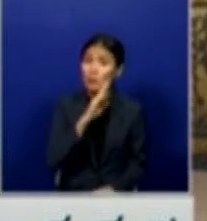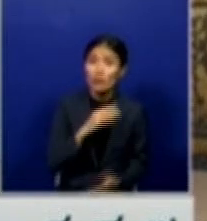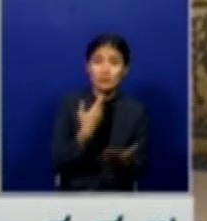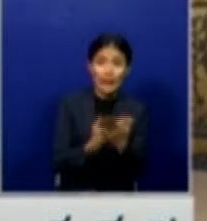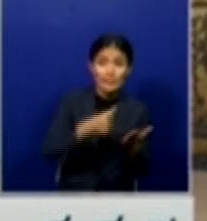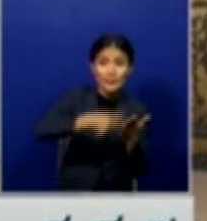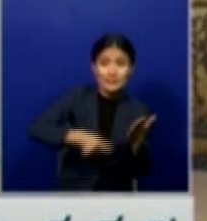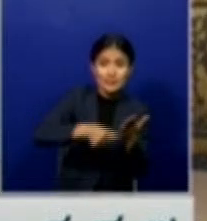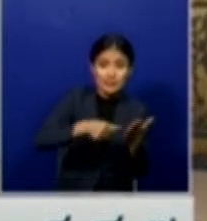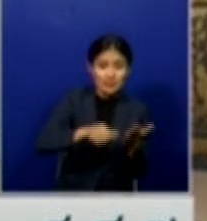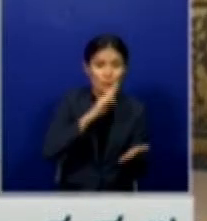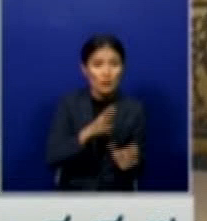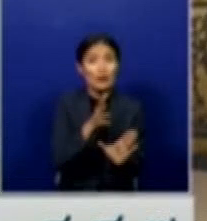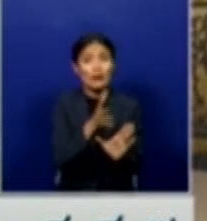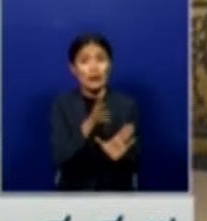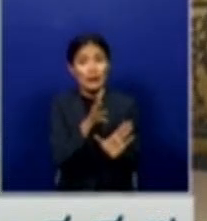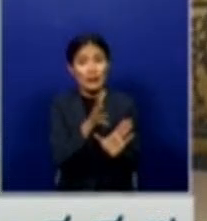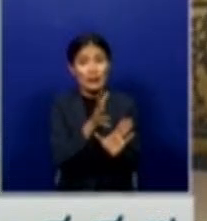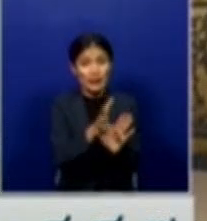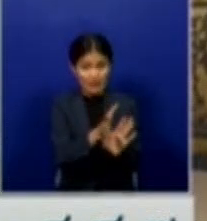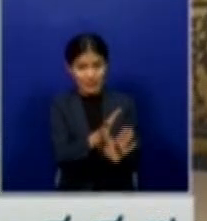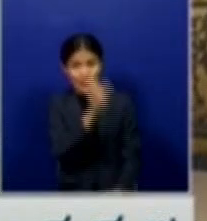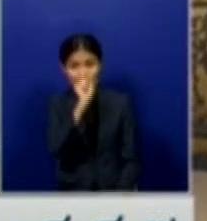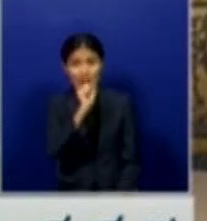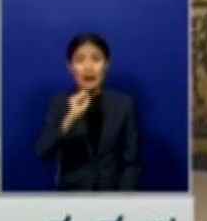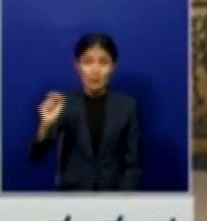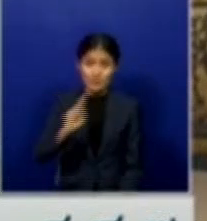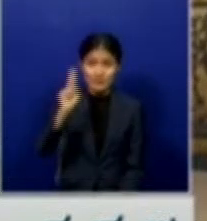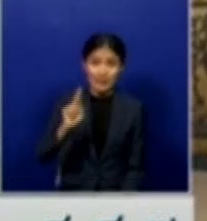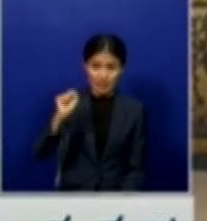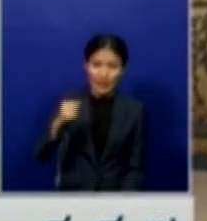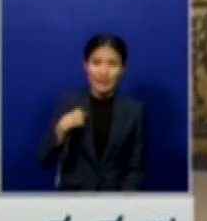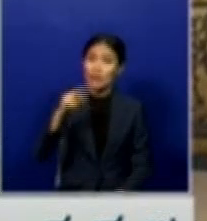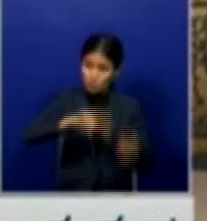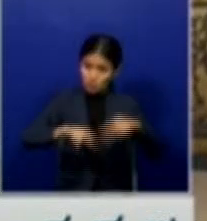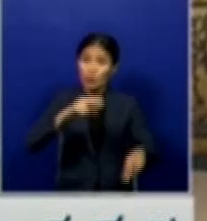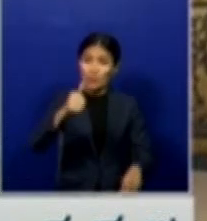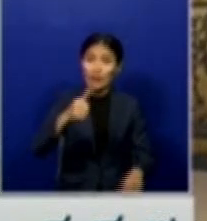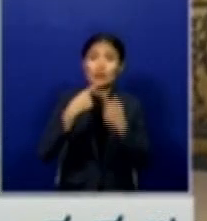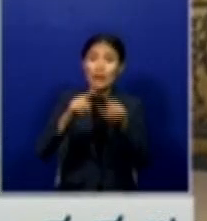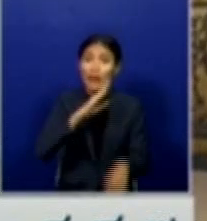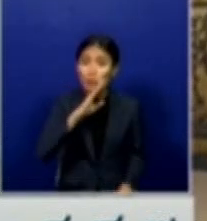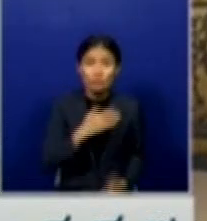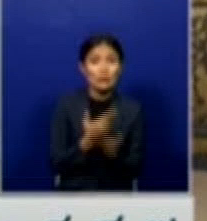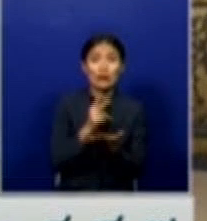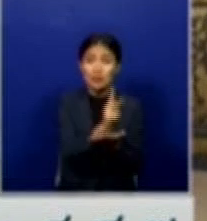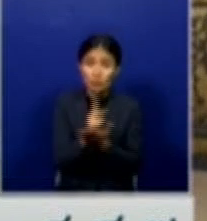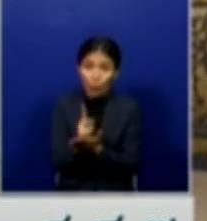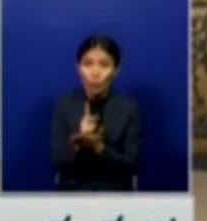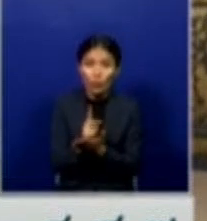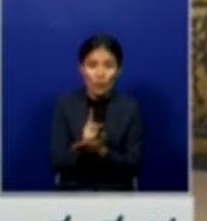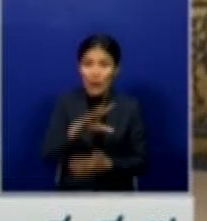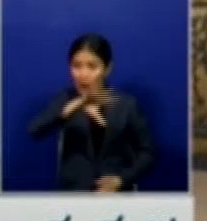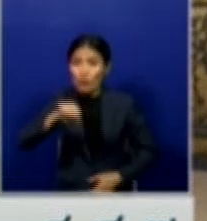วิธีการงบประมาณเนี่ยเราตรวจสอบได้ชัดเจนแต่ถ้าใช้โดยการผ่านเงินกู้เนี่ยตรวจสอบยากมากไม่มี